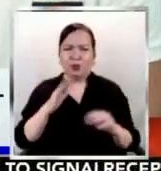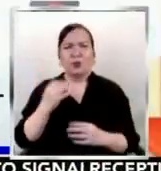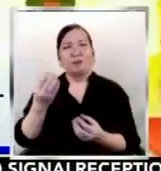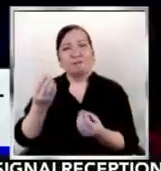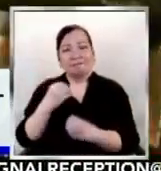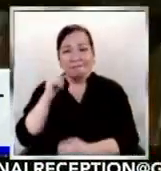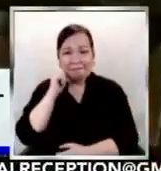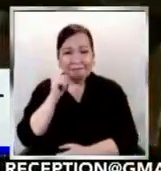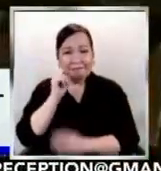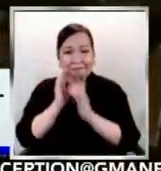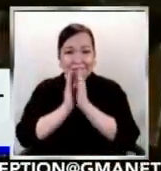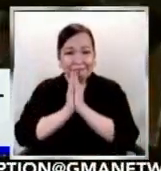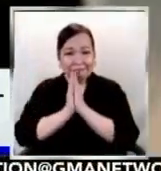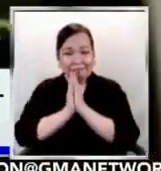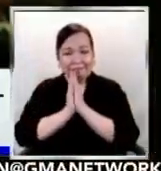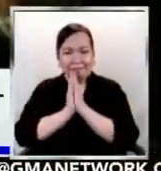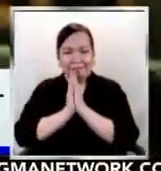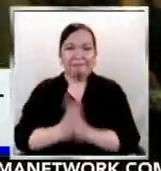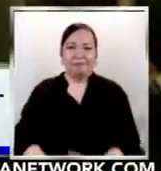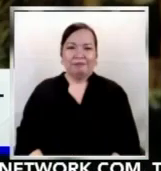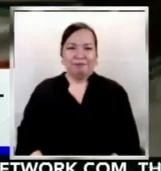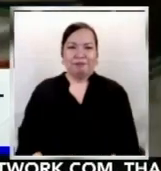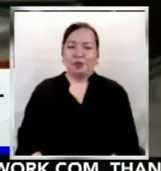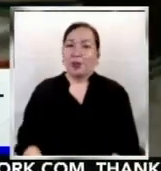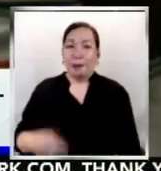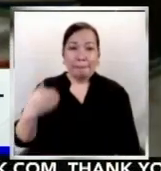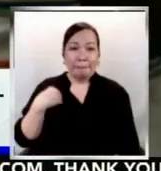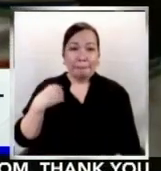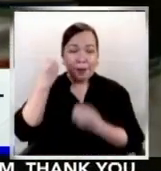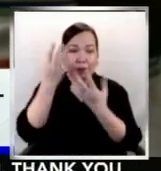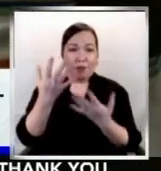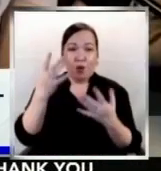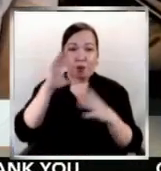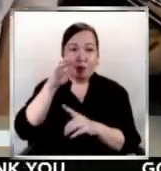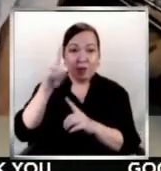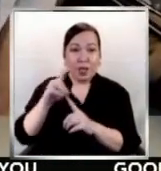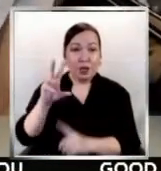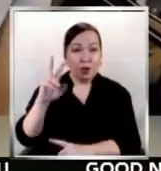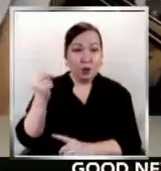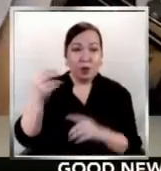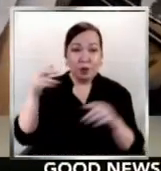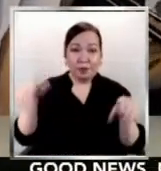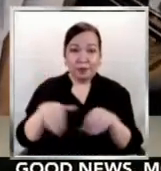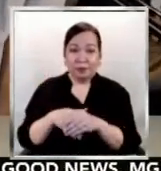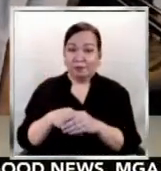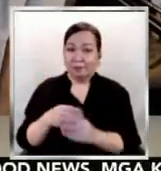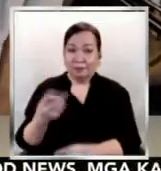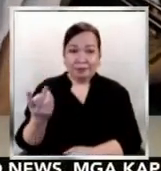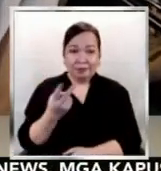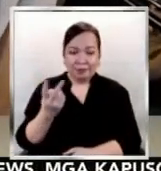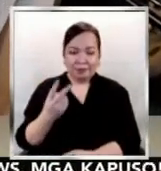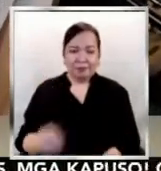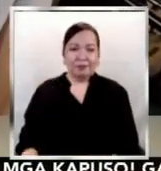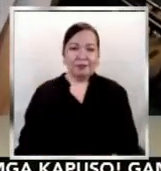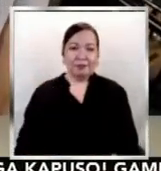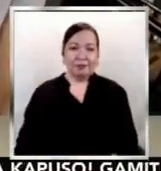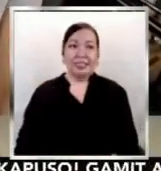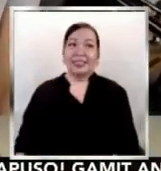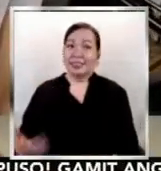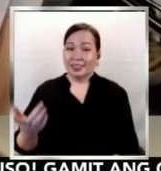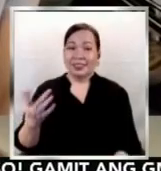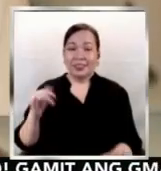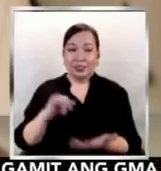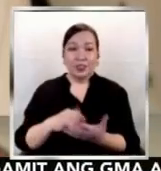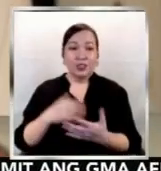baby girl. Wala pang ibinibigay na date sina Jennylyn at Dennis para sa kanilang wedding day. I-enjoy muna natin